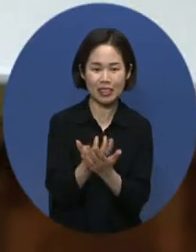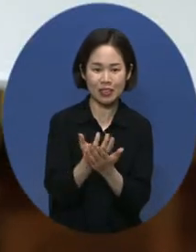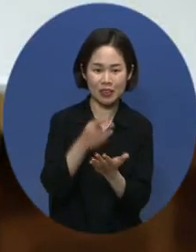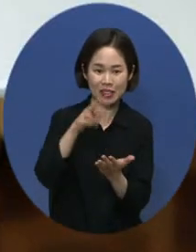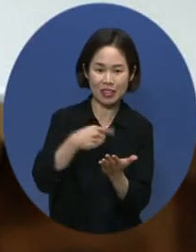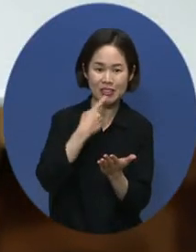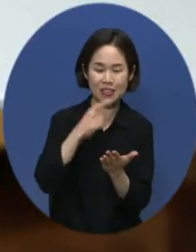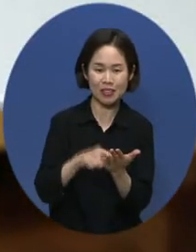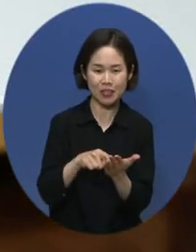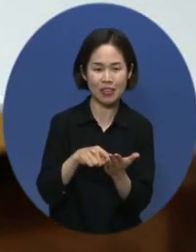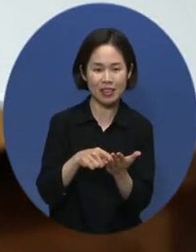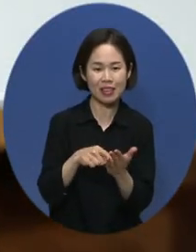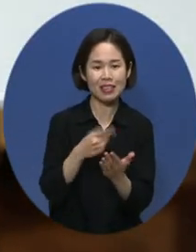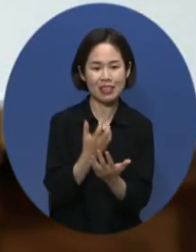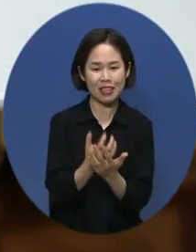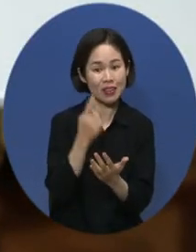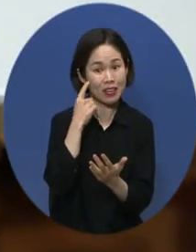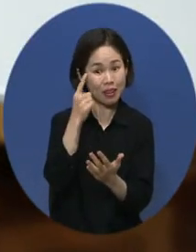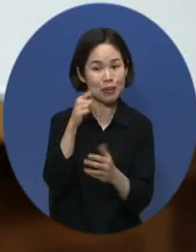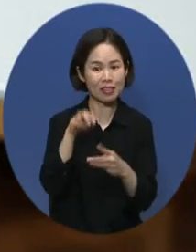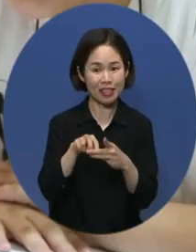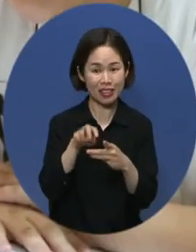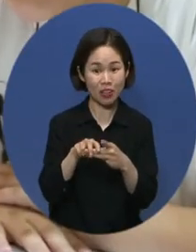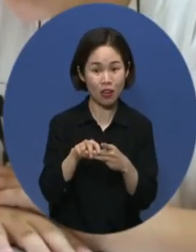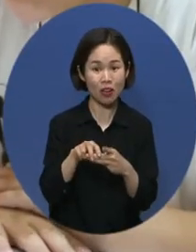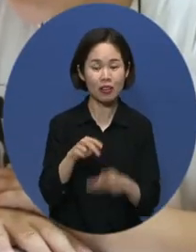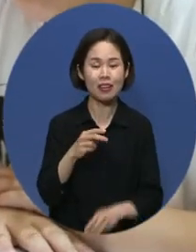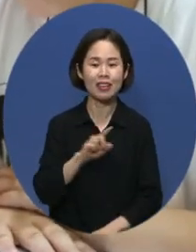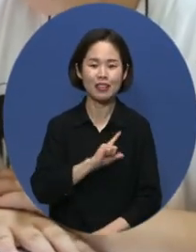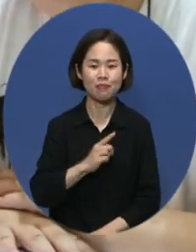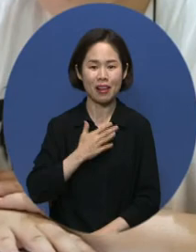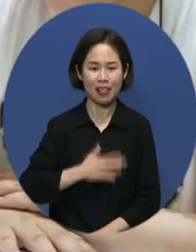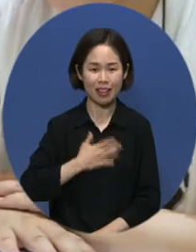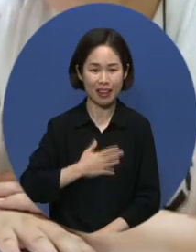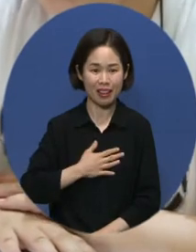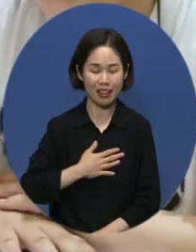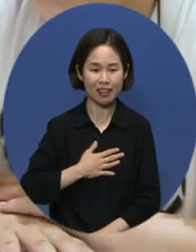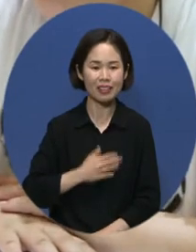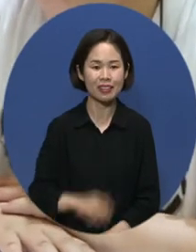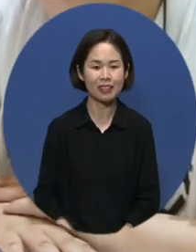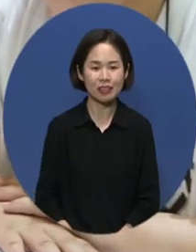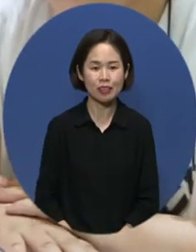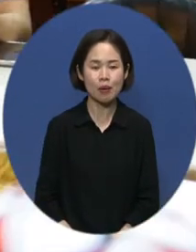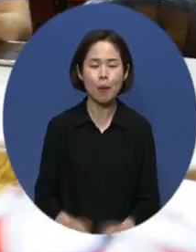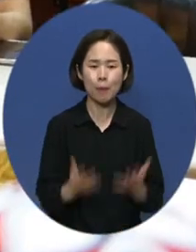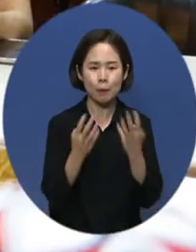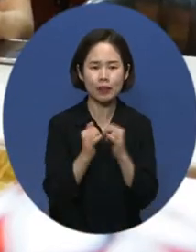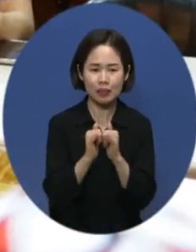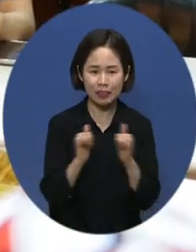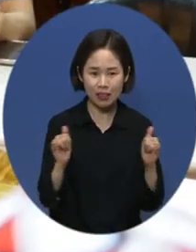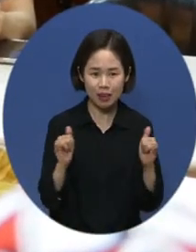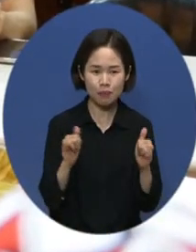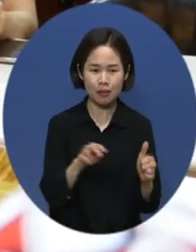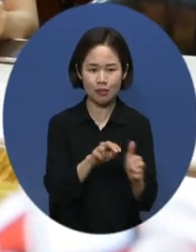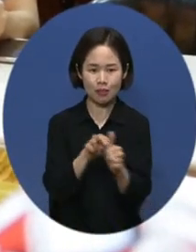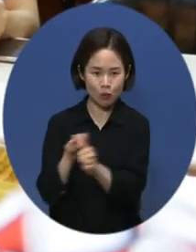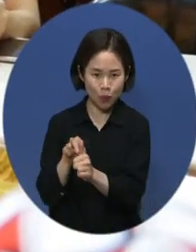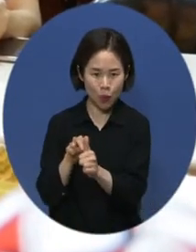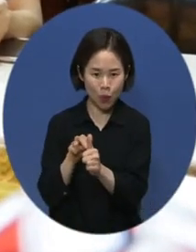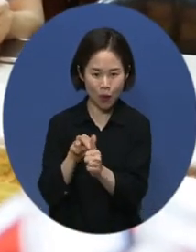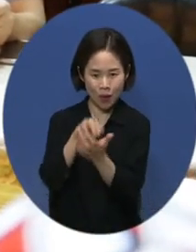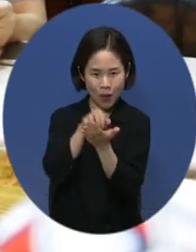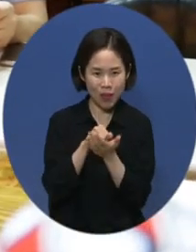알다. 더 많은 사람들이 알매 즐거움을 느끼고 정보를 평등하게 누릴 수 있는